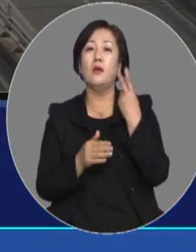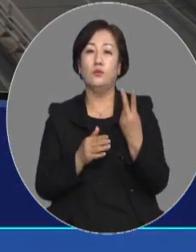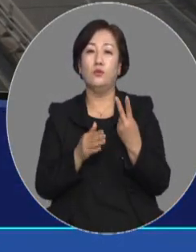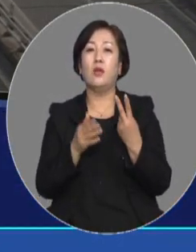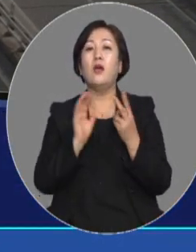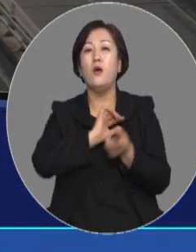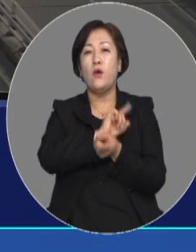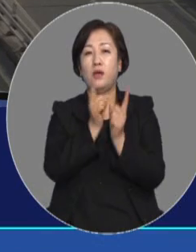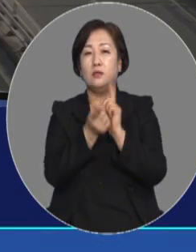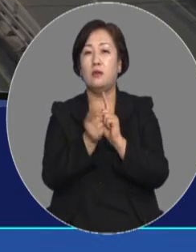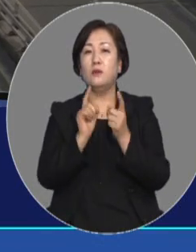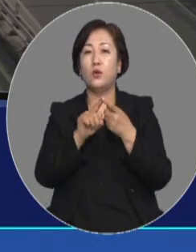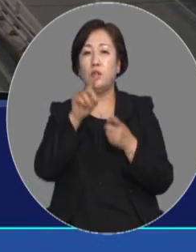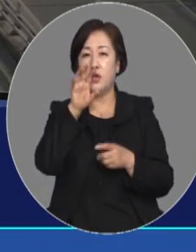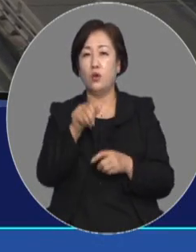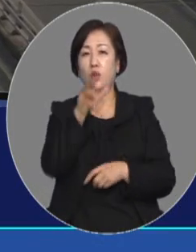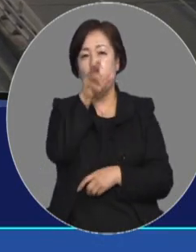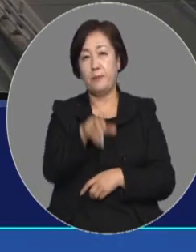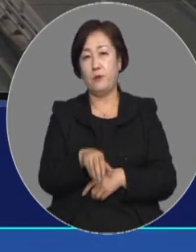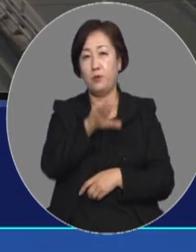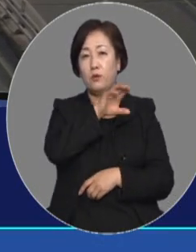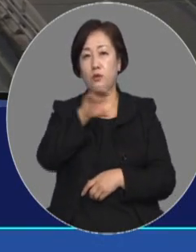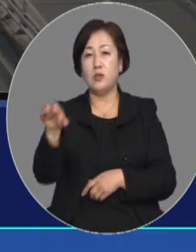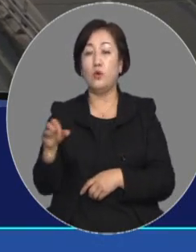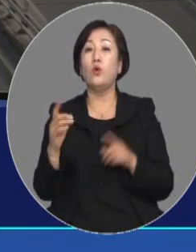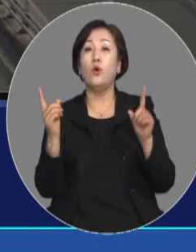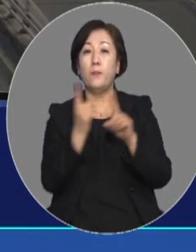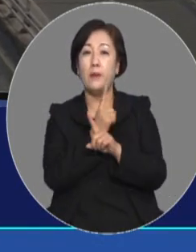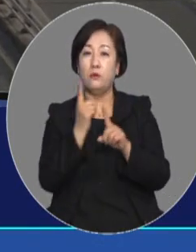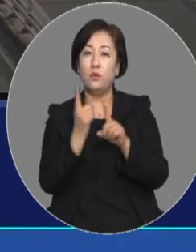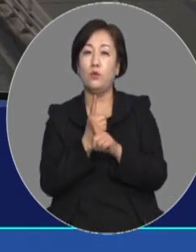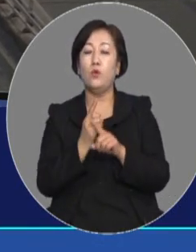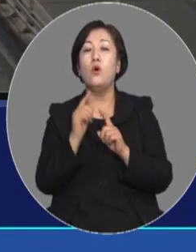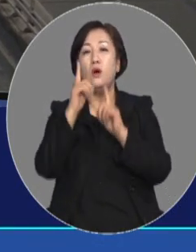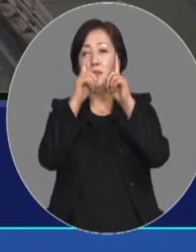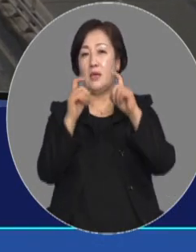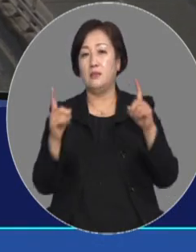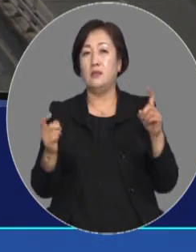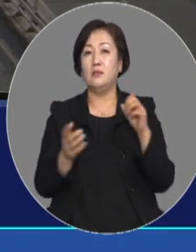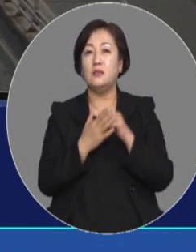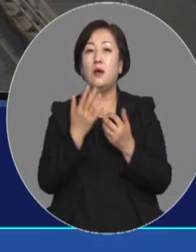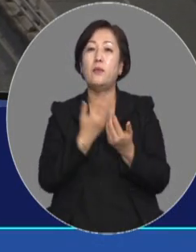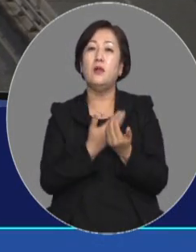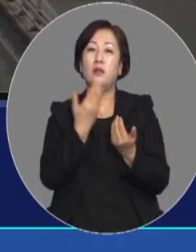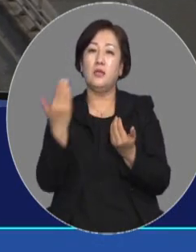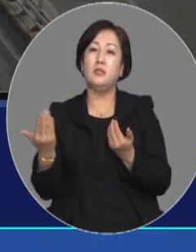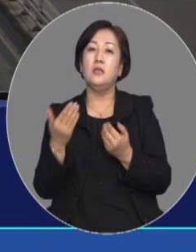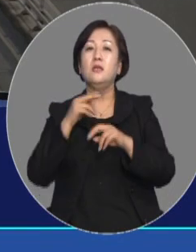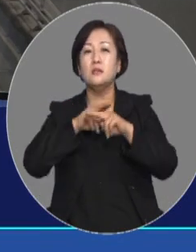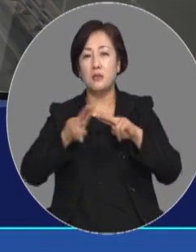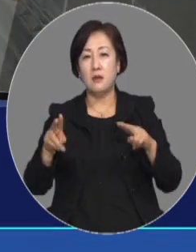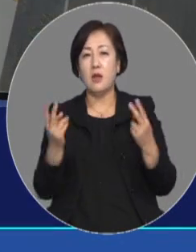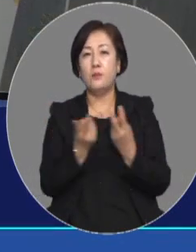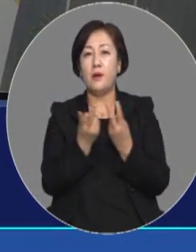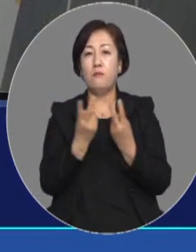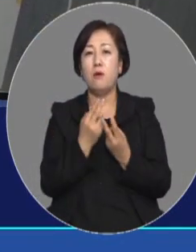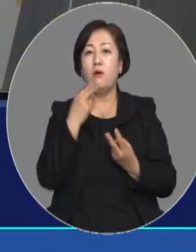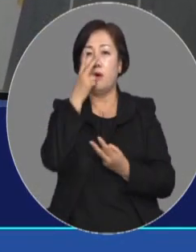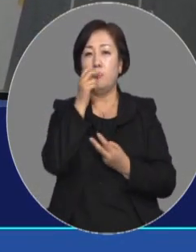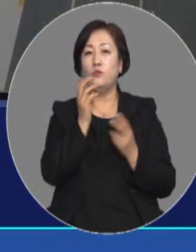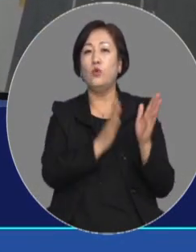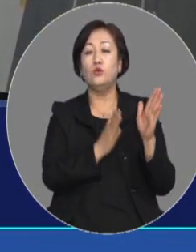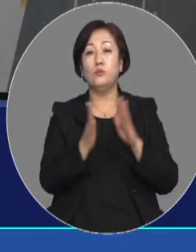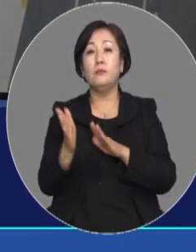개의 회전교차로를 평면교차로로 바꾸고 상징탑을 이전 철거하는 방안을 검토하고